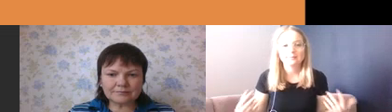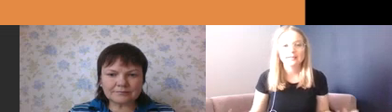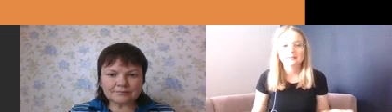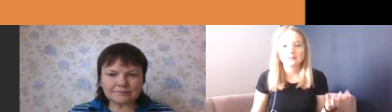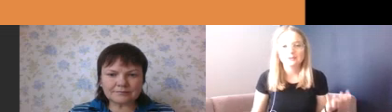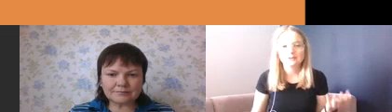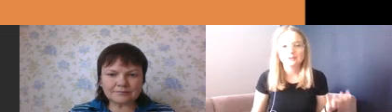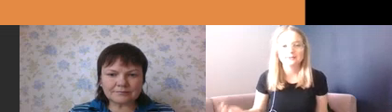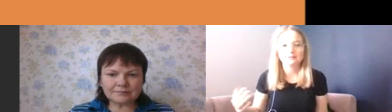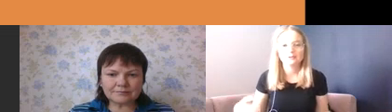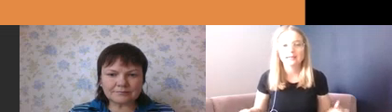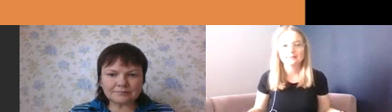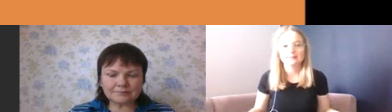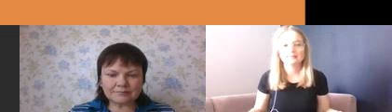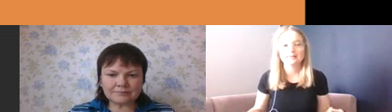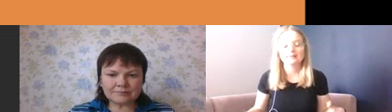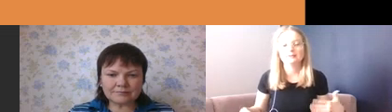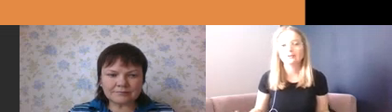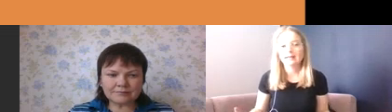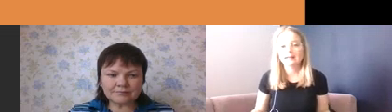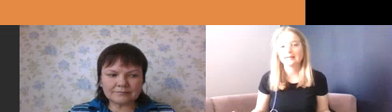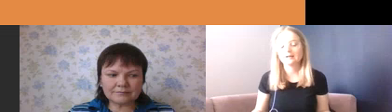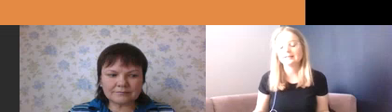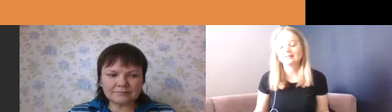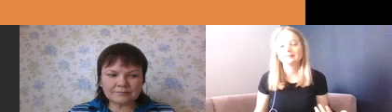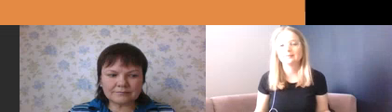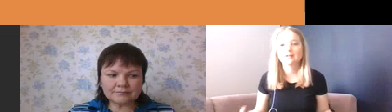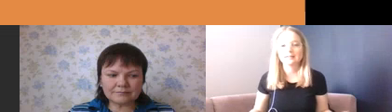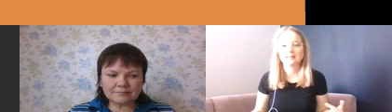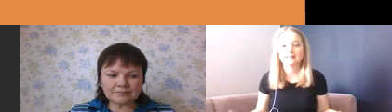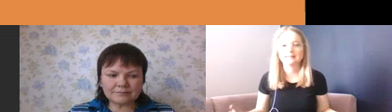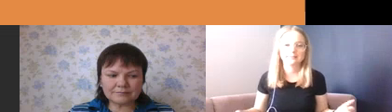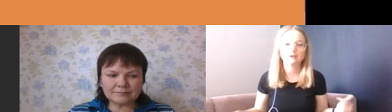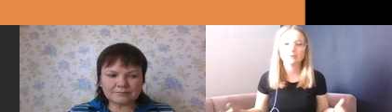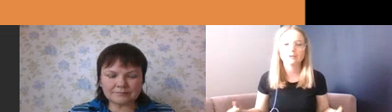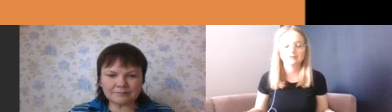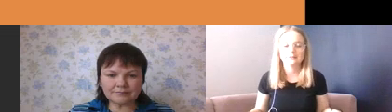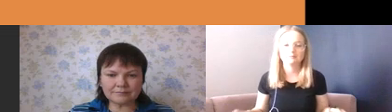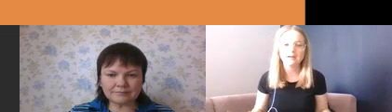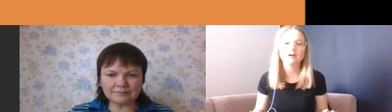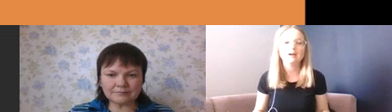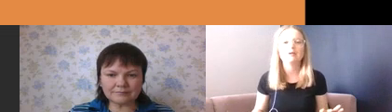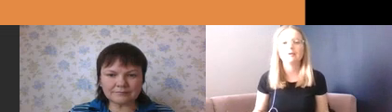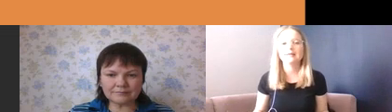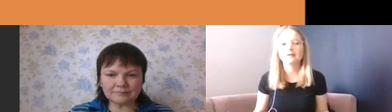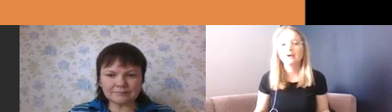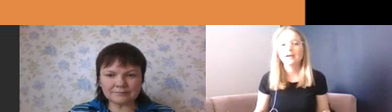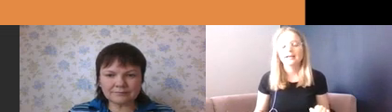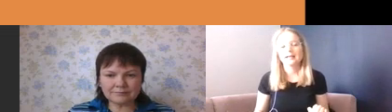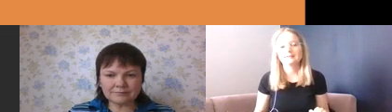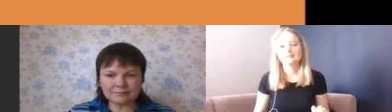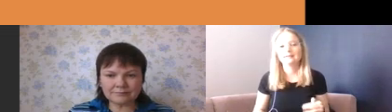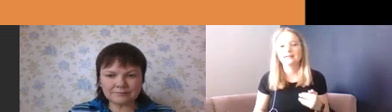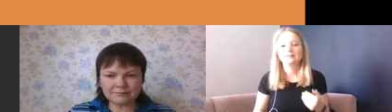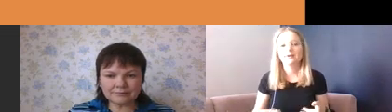mõtlete siis enda peas ja kasutate seda töölehte, et see töölehel ka kindlasti vaadake neid isikomadusi, seal on väga